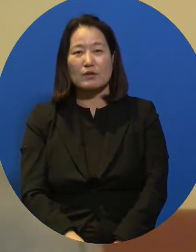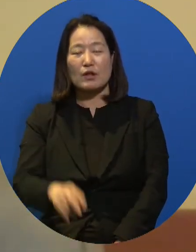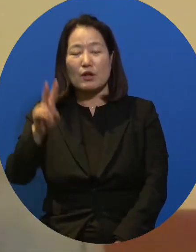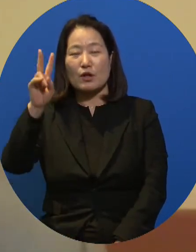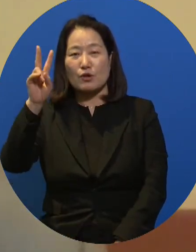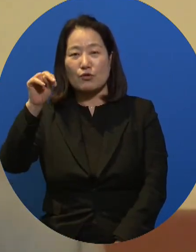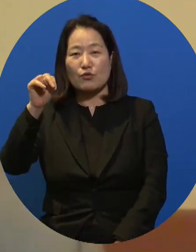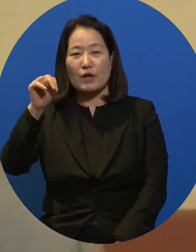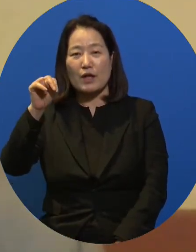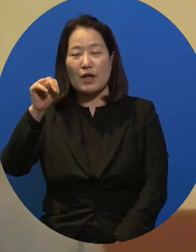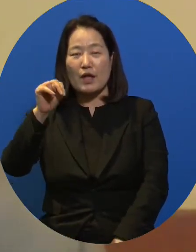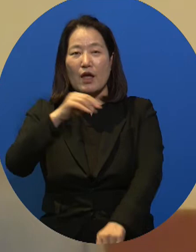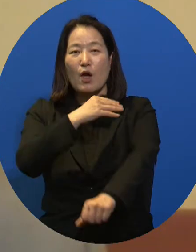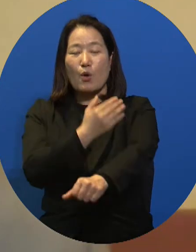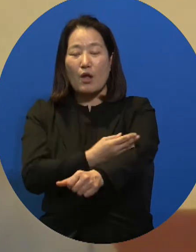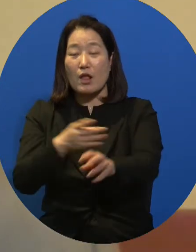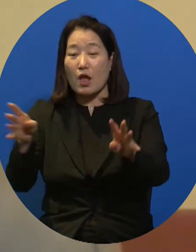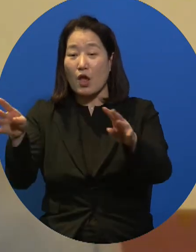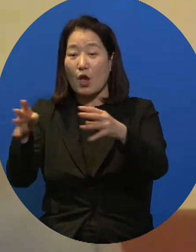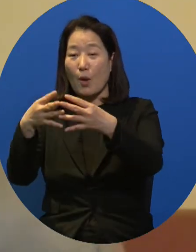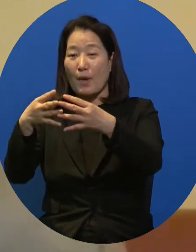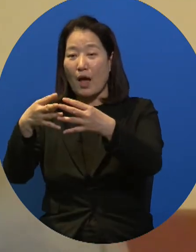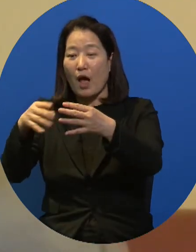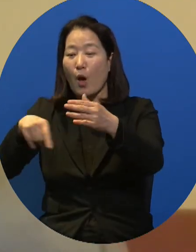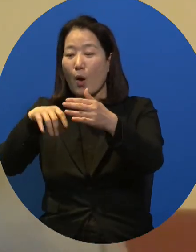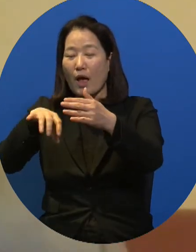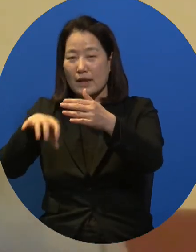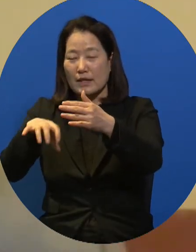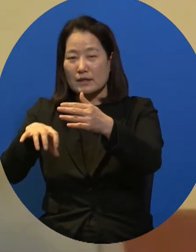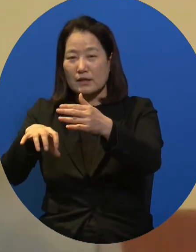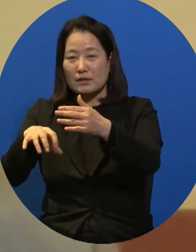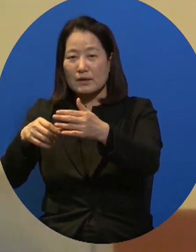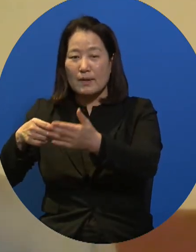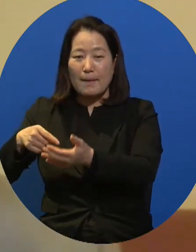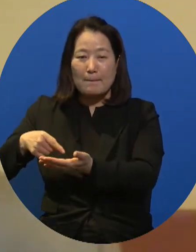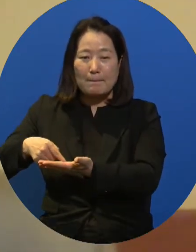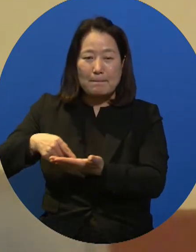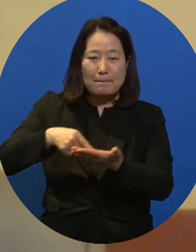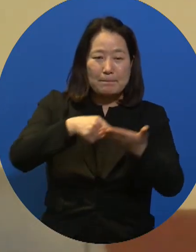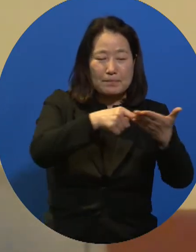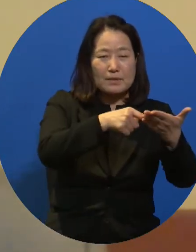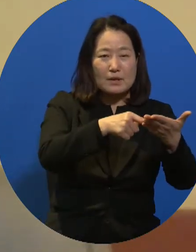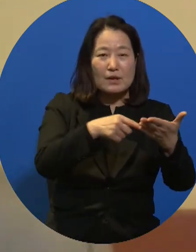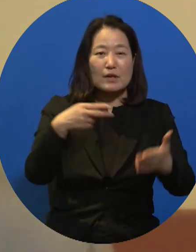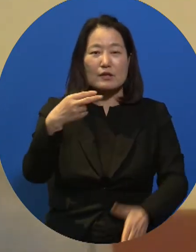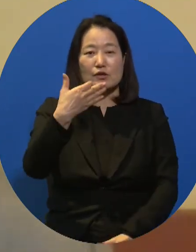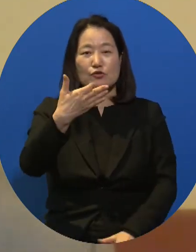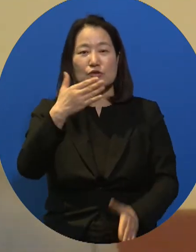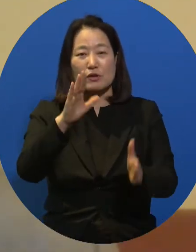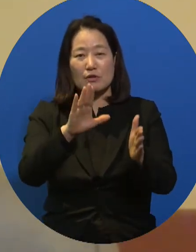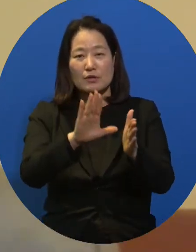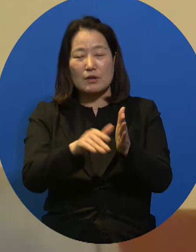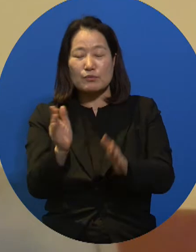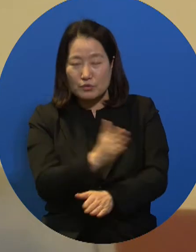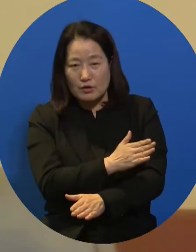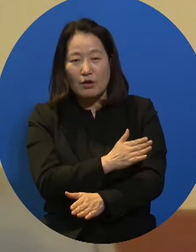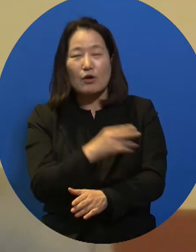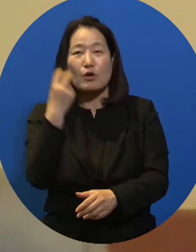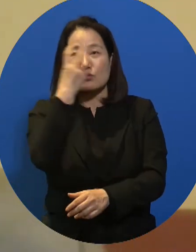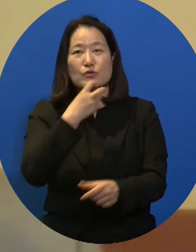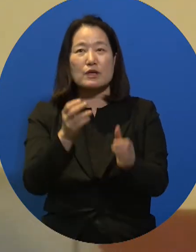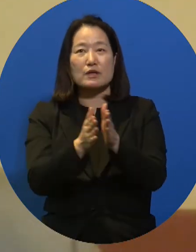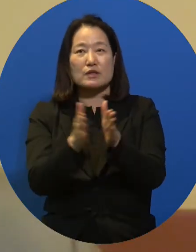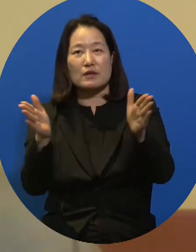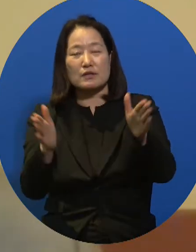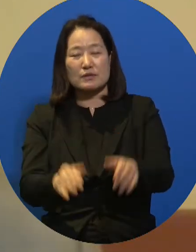저희가 제기했던 문제점들을 진지하게 받아들였고 2019년에 이에 대한 조사를 하게 되었습니다.